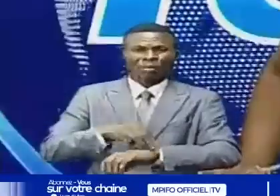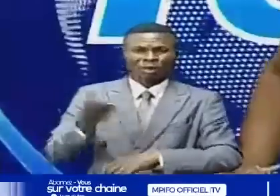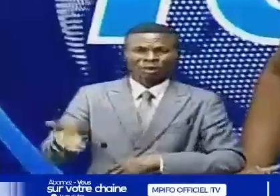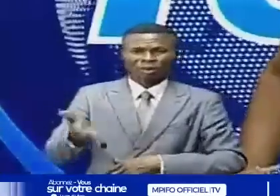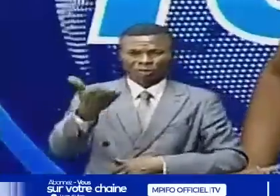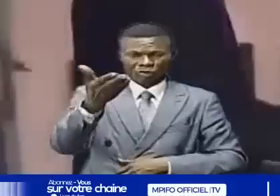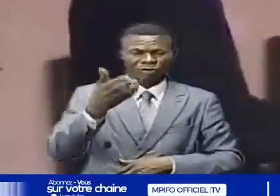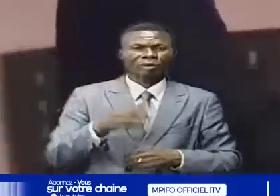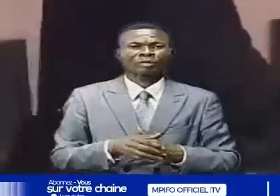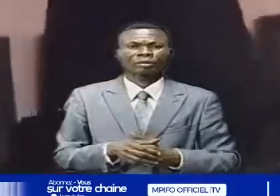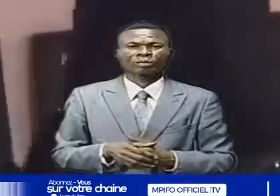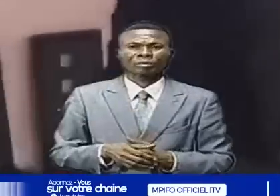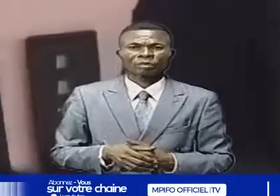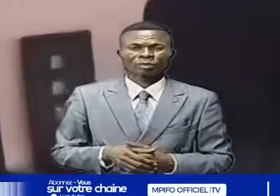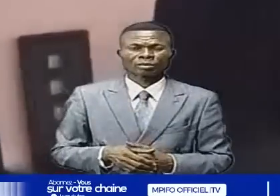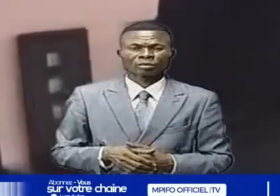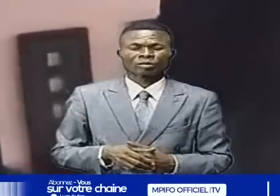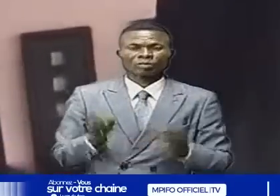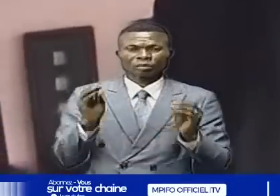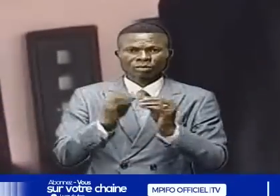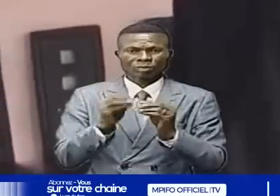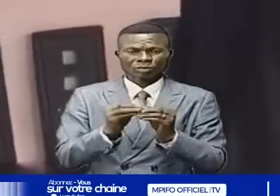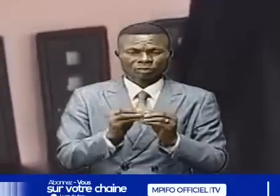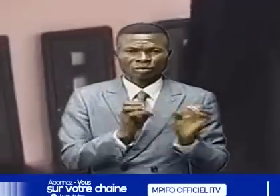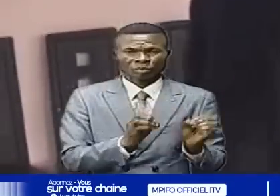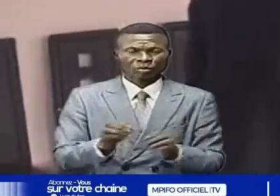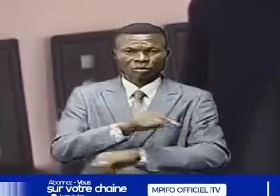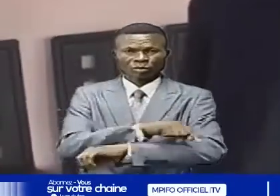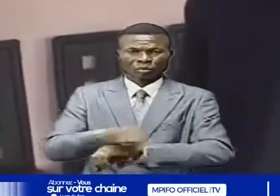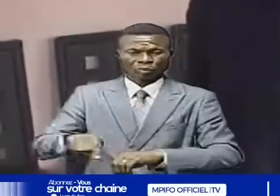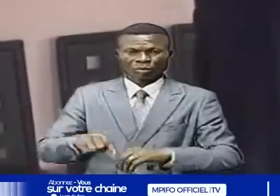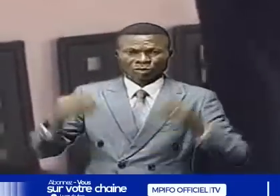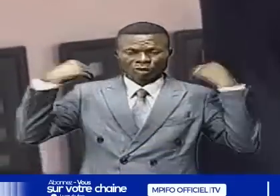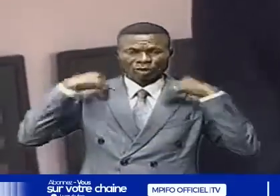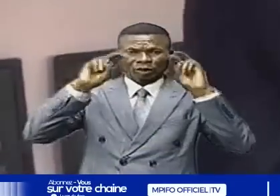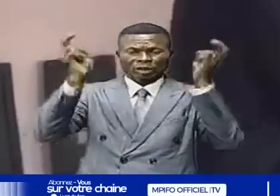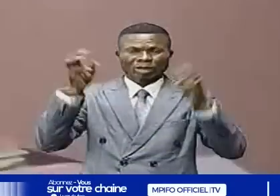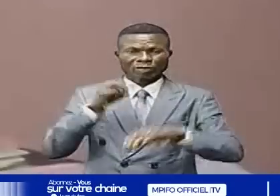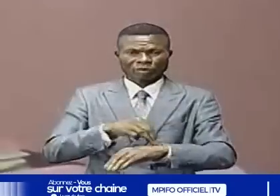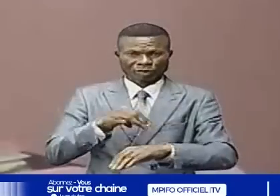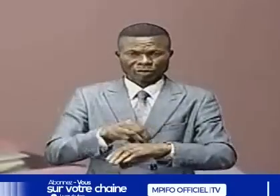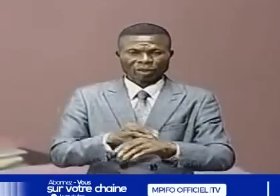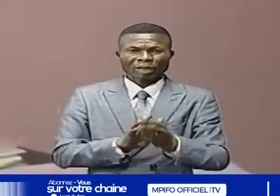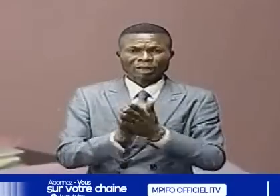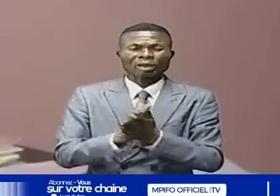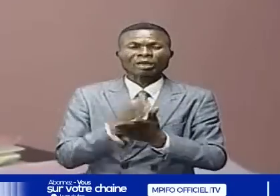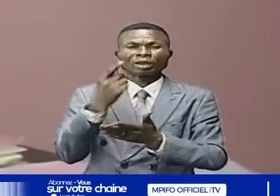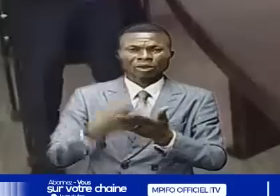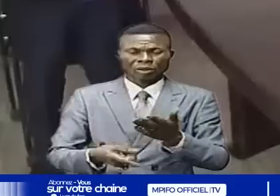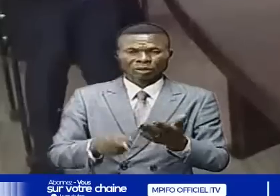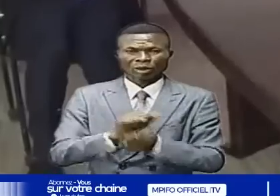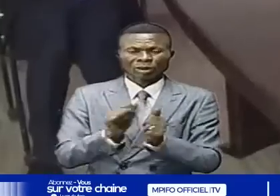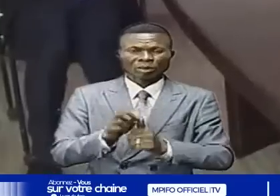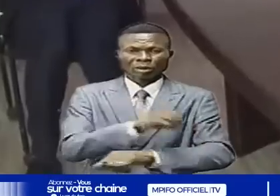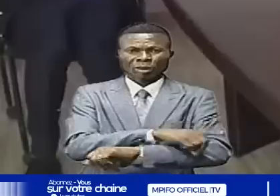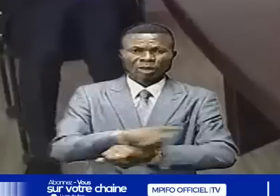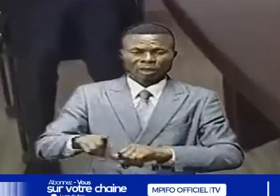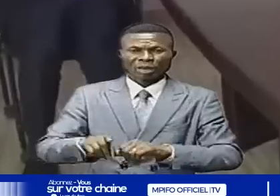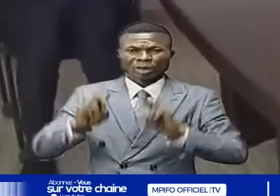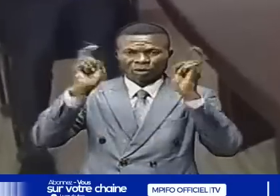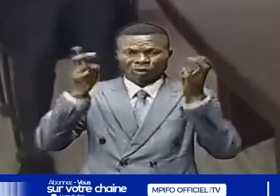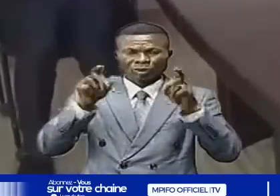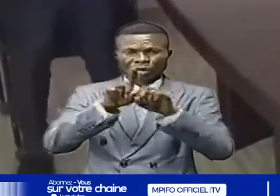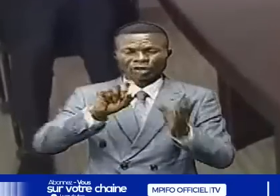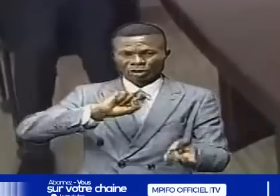Reportage. Cette rencontre qui se déroule au bureau du maire à la mairie porte sur, notamment, l'administration de la ville et